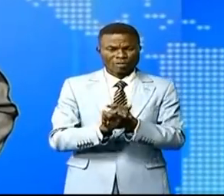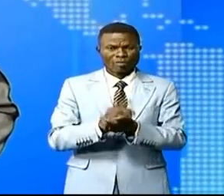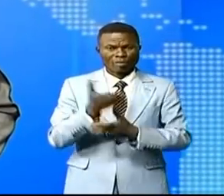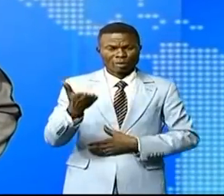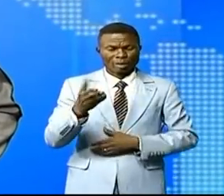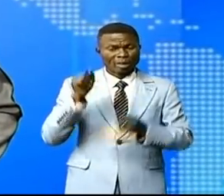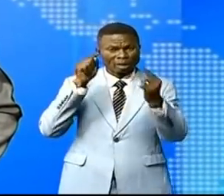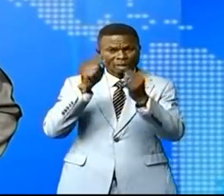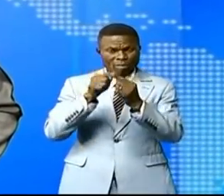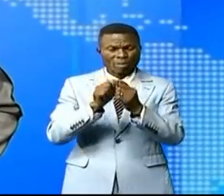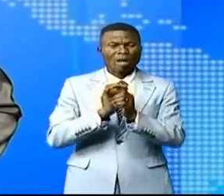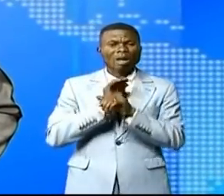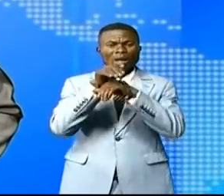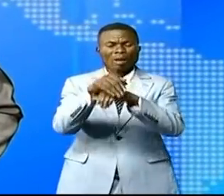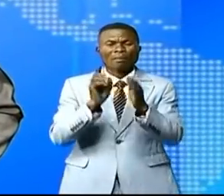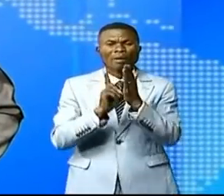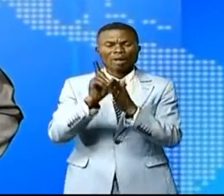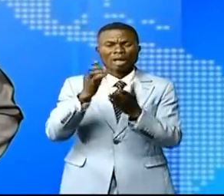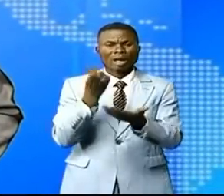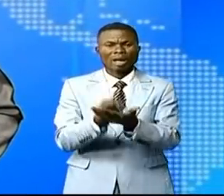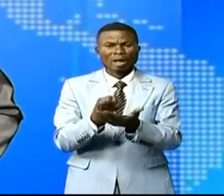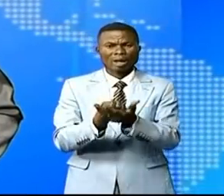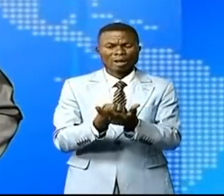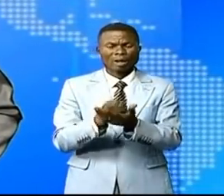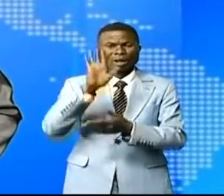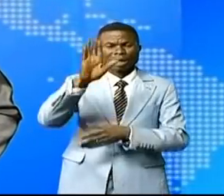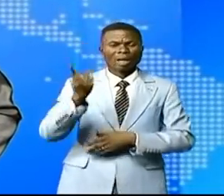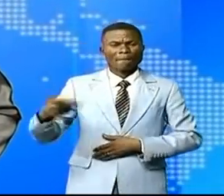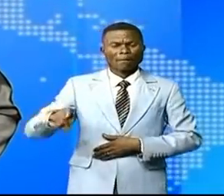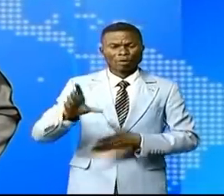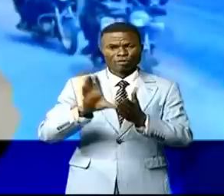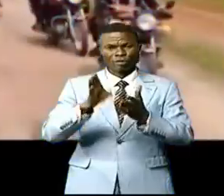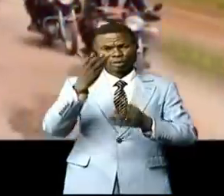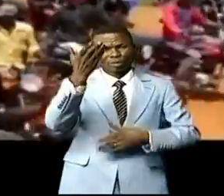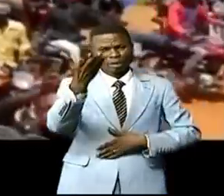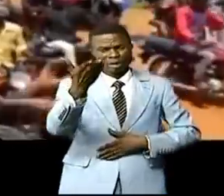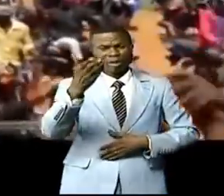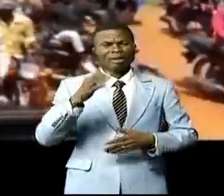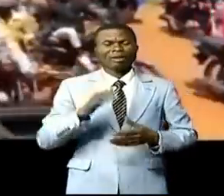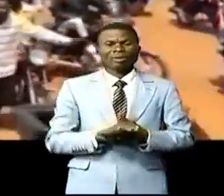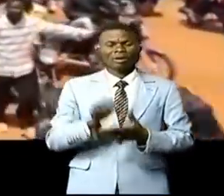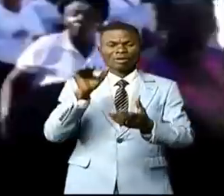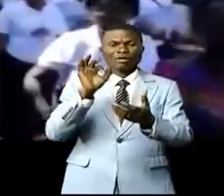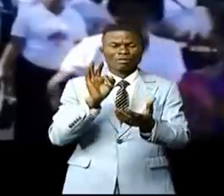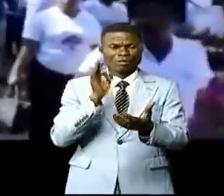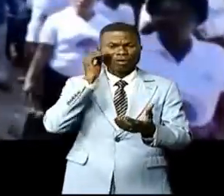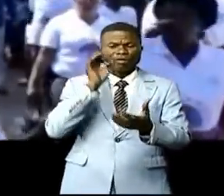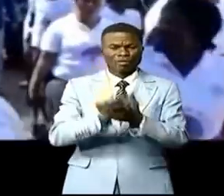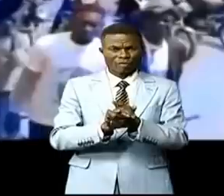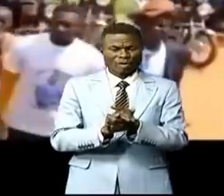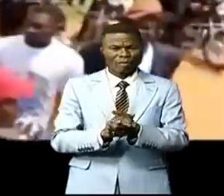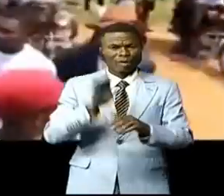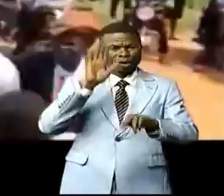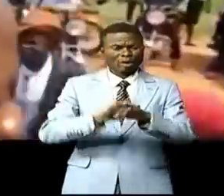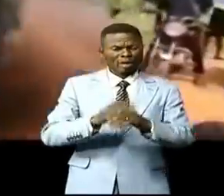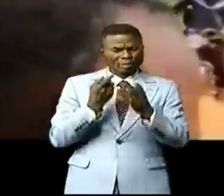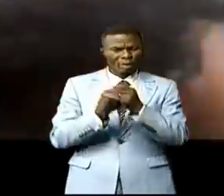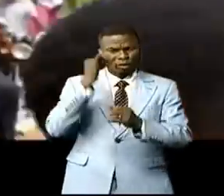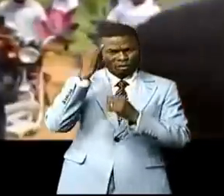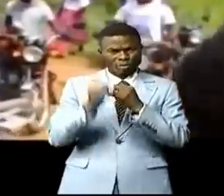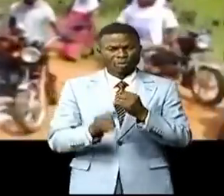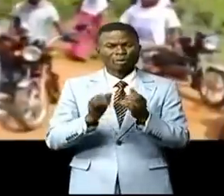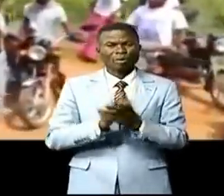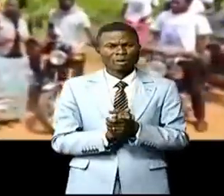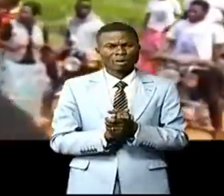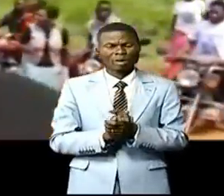objectif, contribuer au développement économique de leur province. Regardez. La femme touche à sa fin. Et nos sondages de